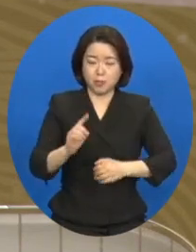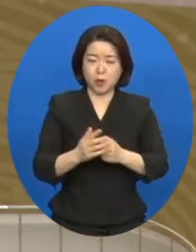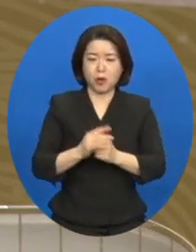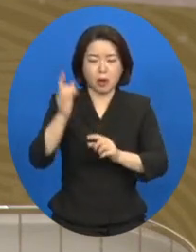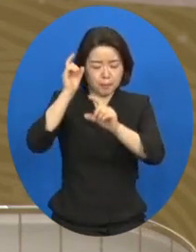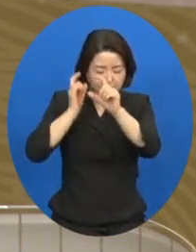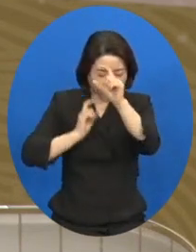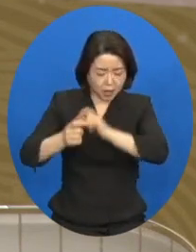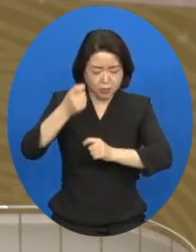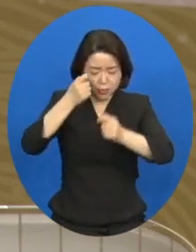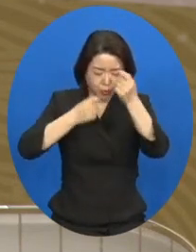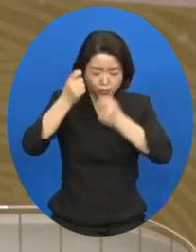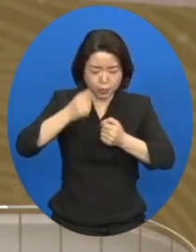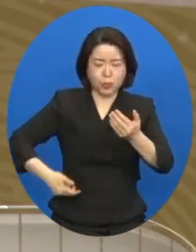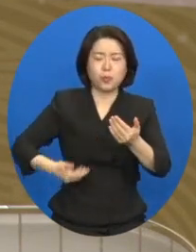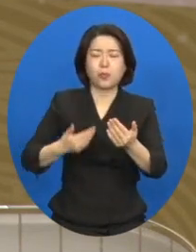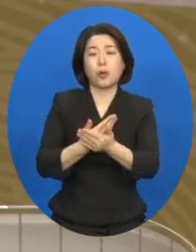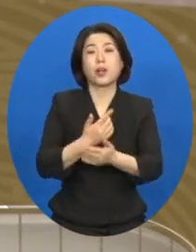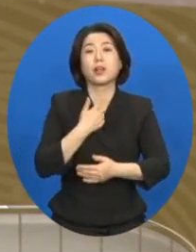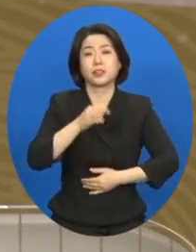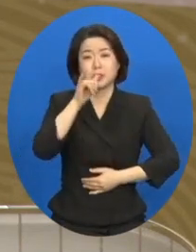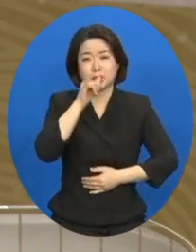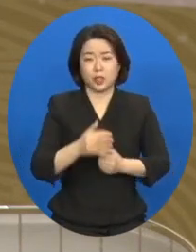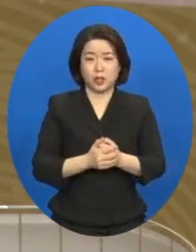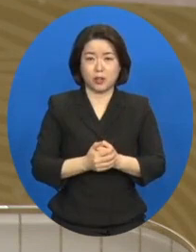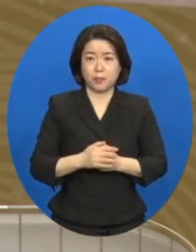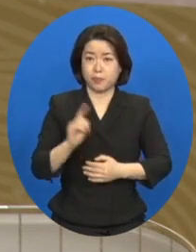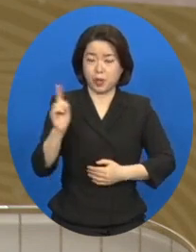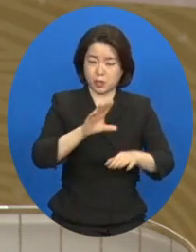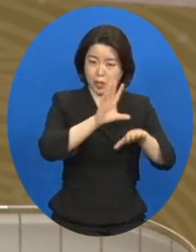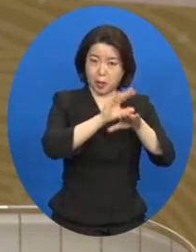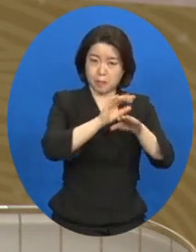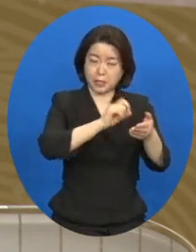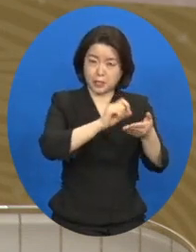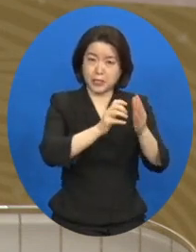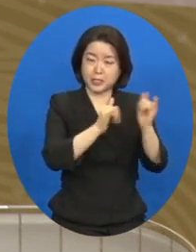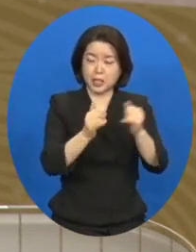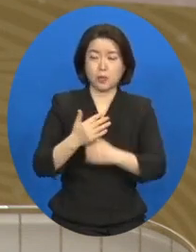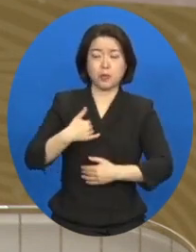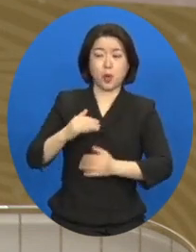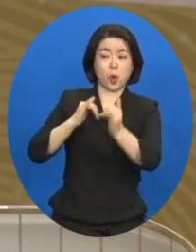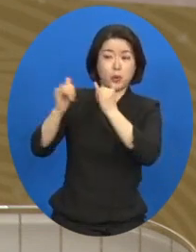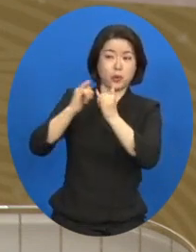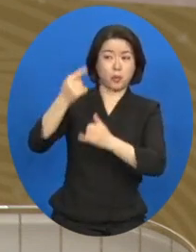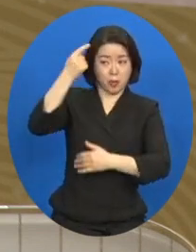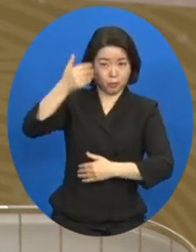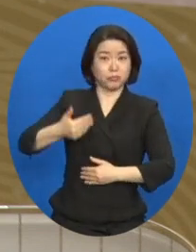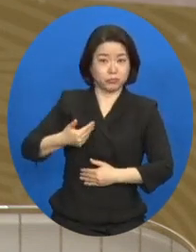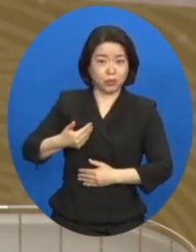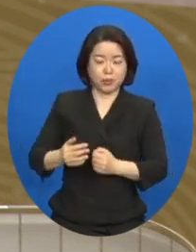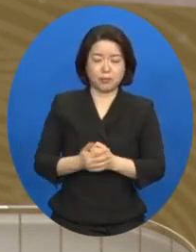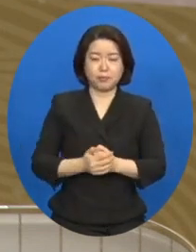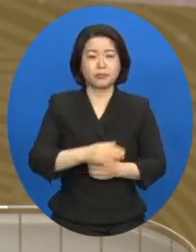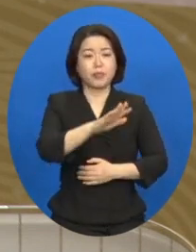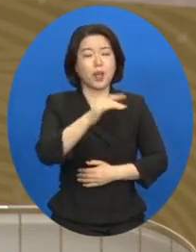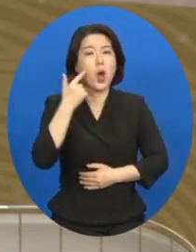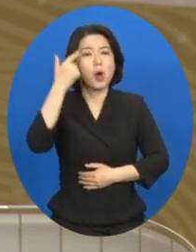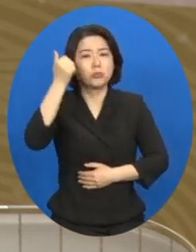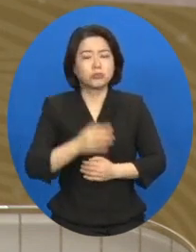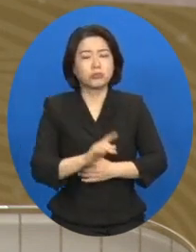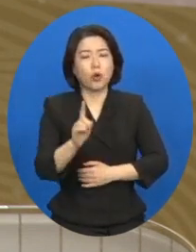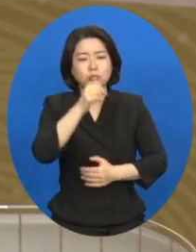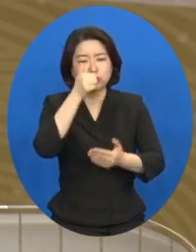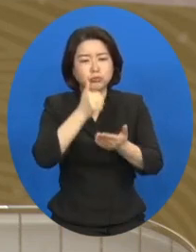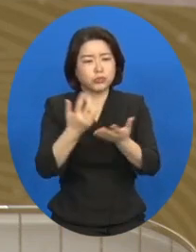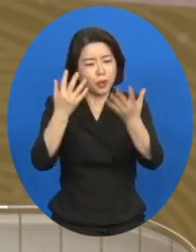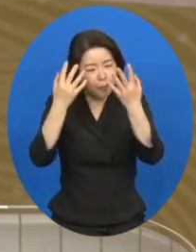울고 회개했어요. 어느 방송 작가가 인터뷰하면서 묻더라고요. 아니 목사님 무슨 죄를 그렇게